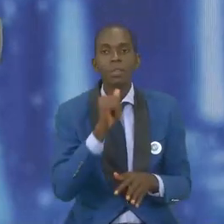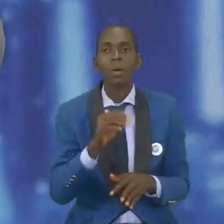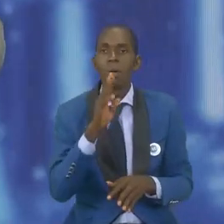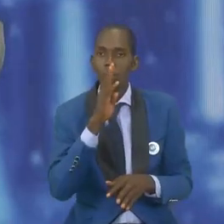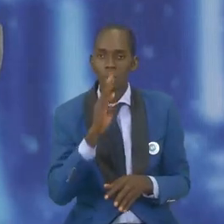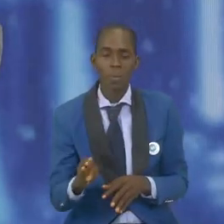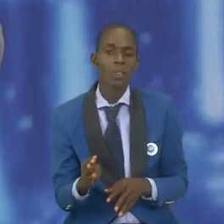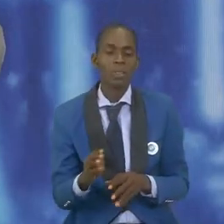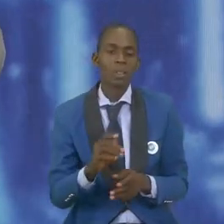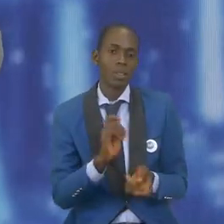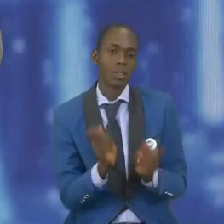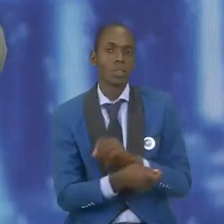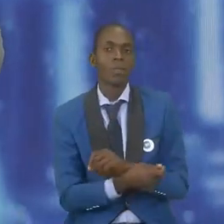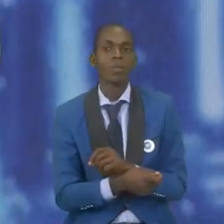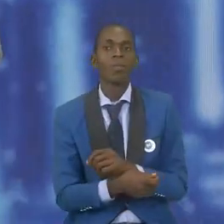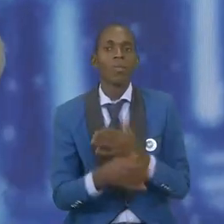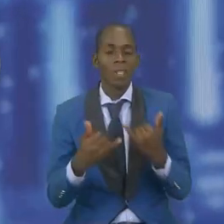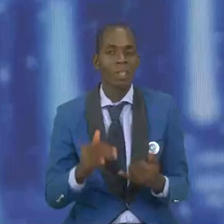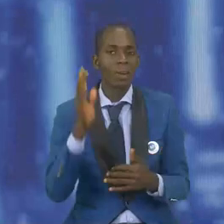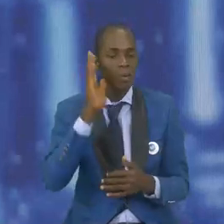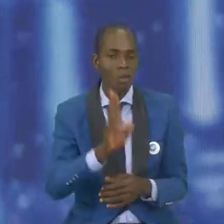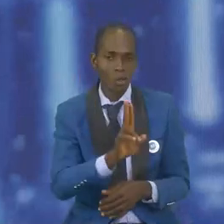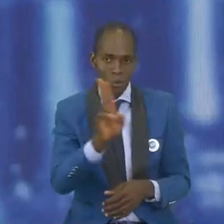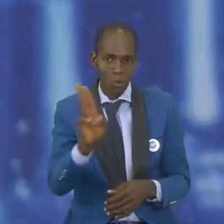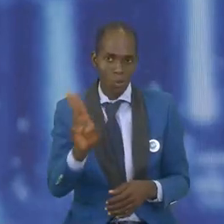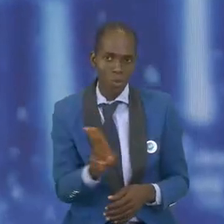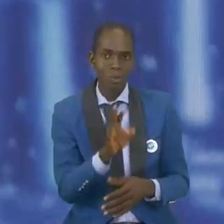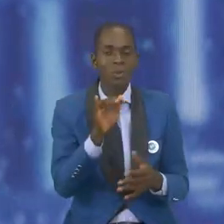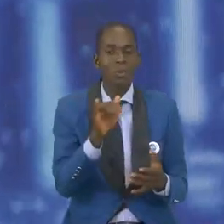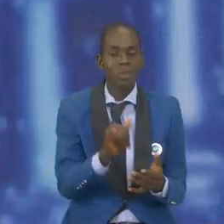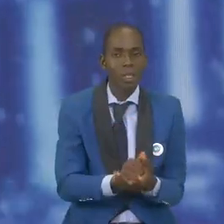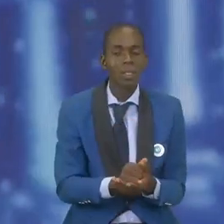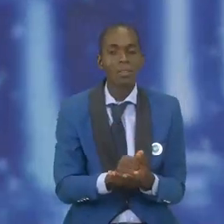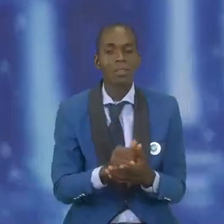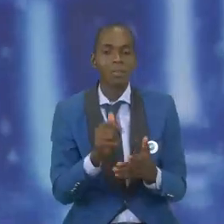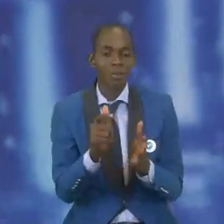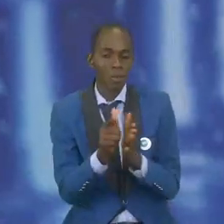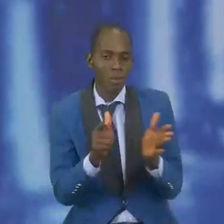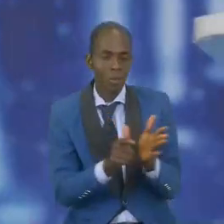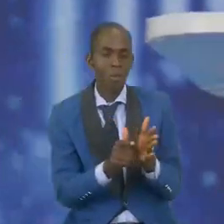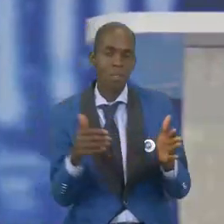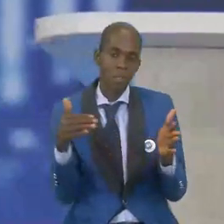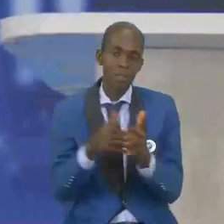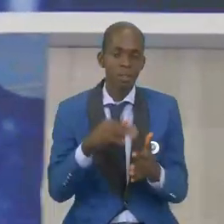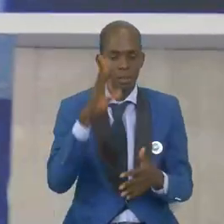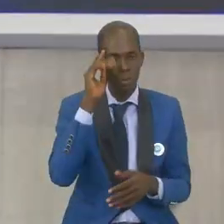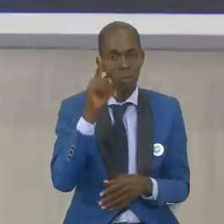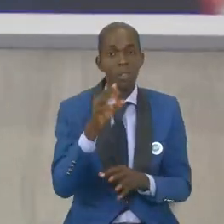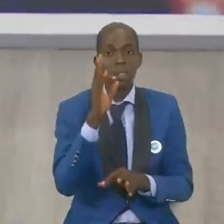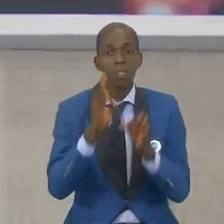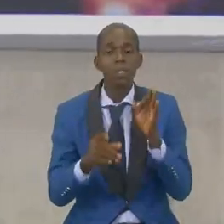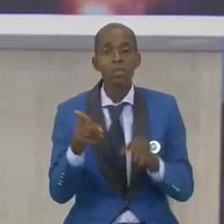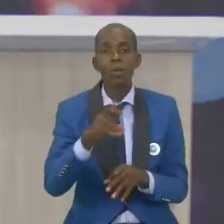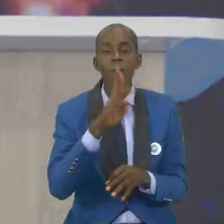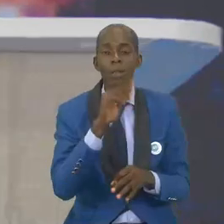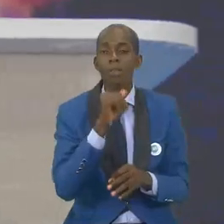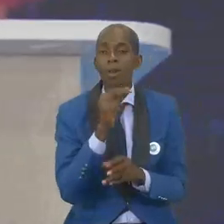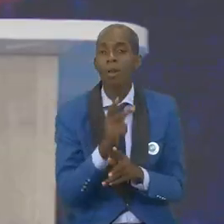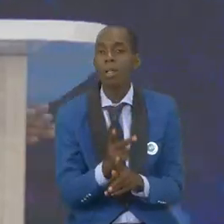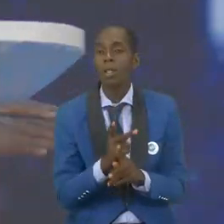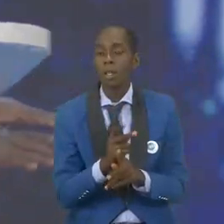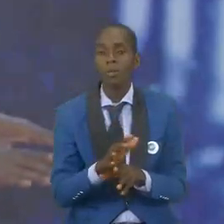dans ce pays ne soit changé. Maintenant, ils l'ont attaché avec la corde